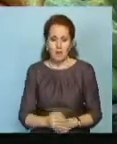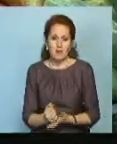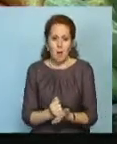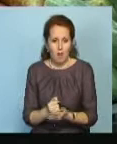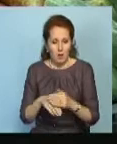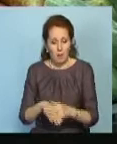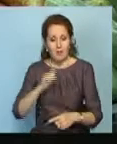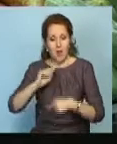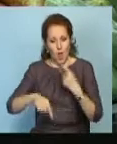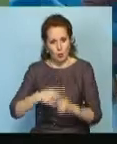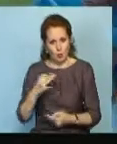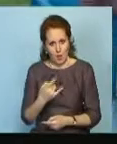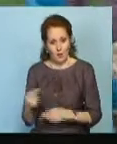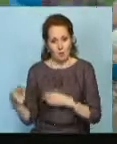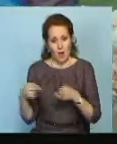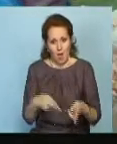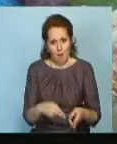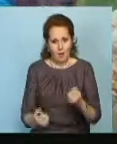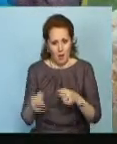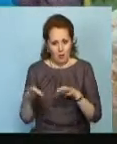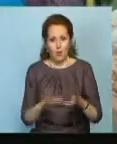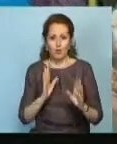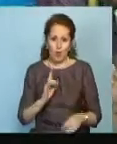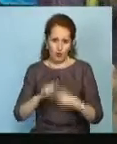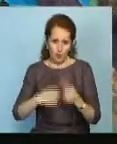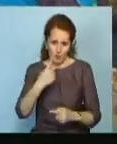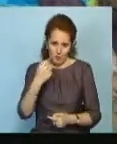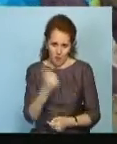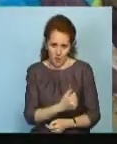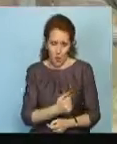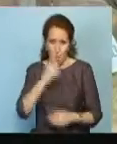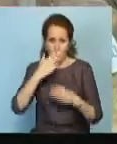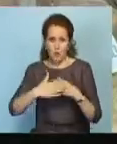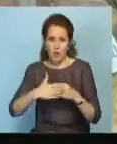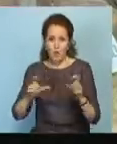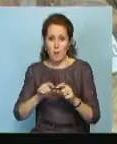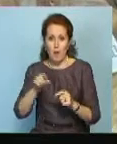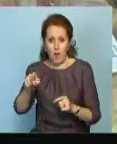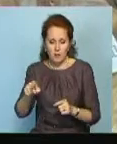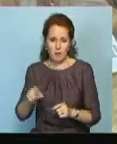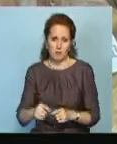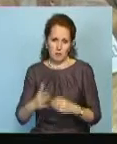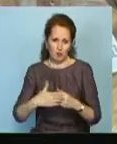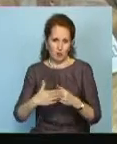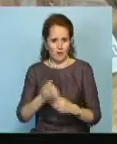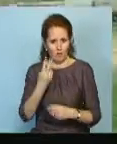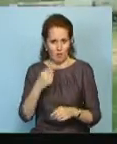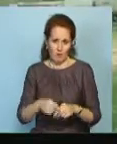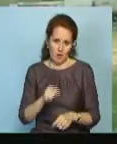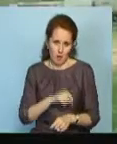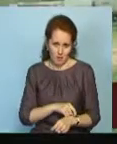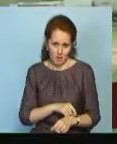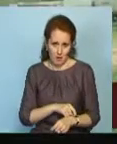автолавка в Егоровце приедет только через неделю. А до ближайшего магазина он в соседнем Воломазе почти 12 километров.